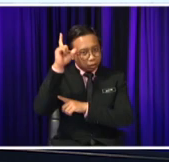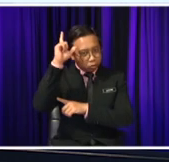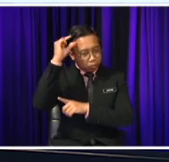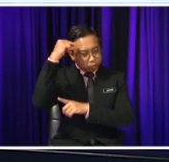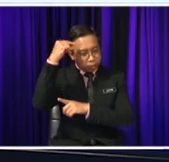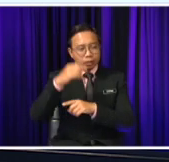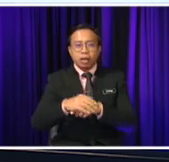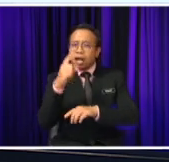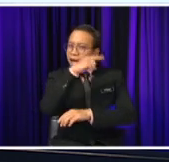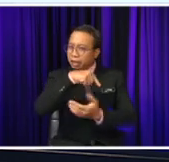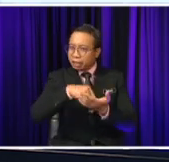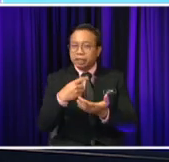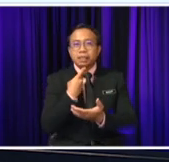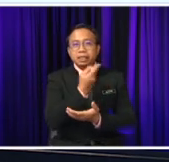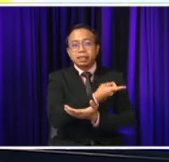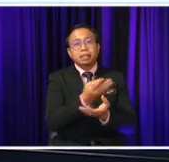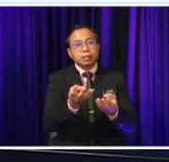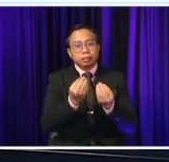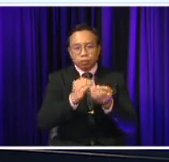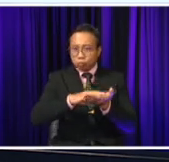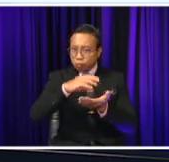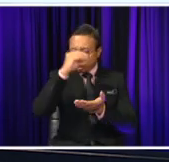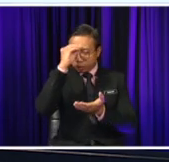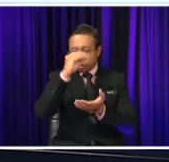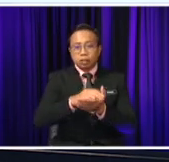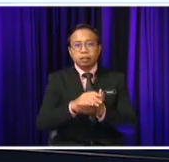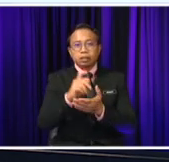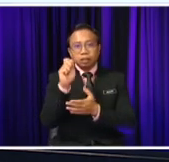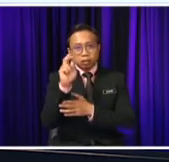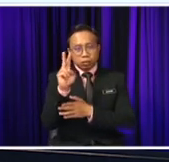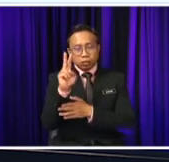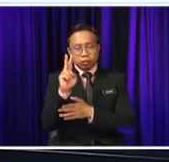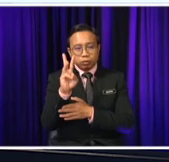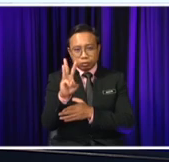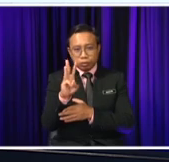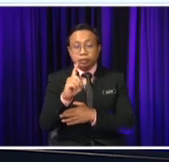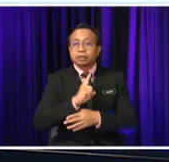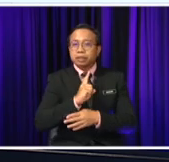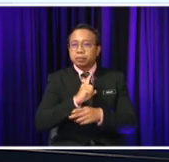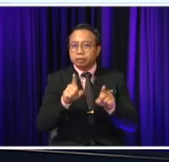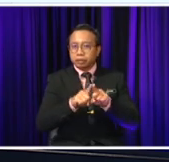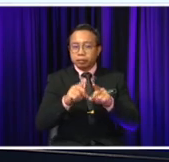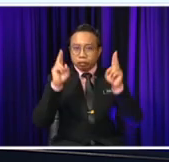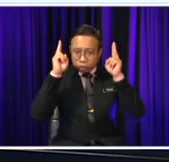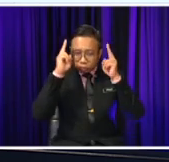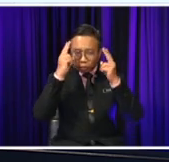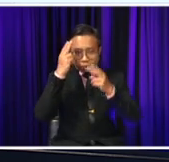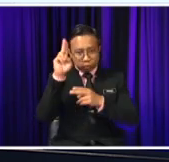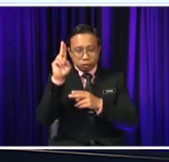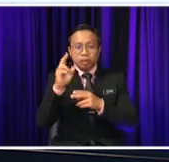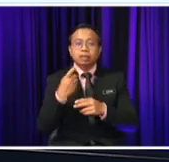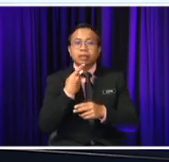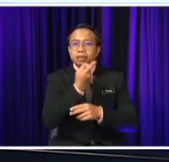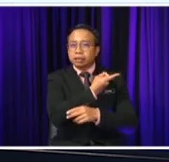Hakim dan hari ini kita nak belajar tentang tasawur islam bersama dengan Ustaz kita yaitu